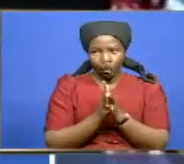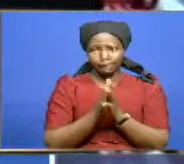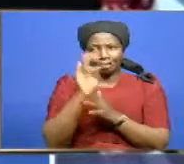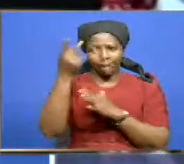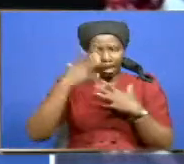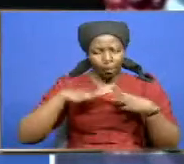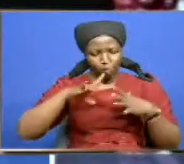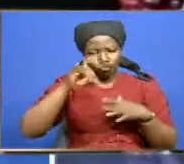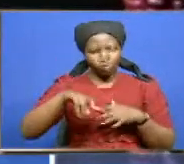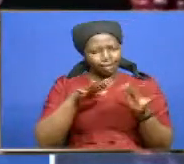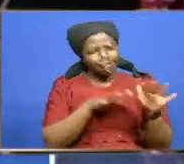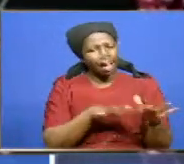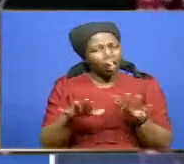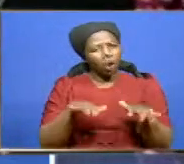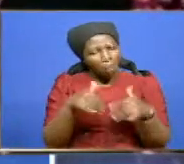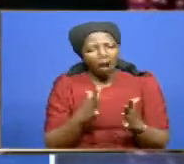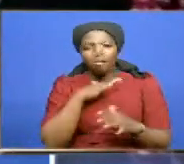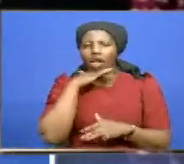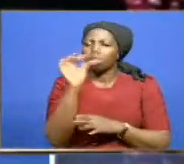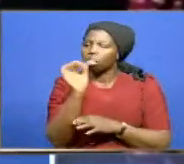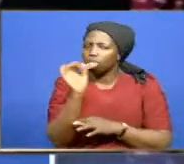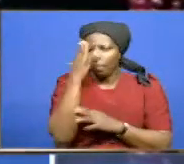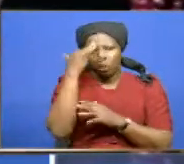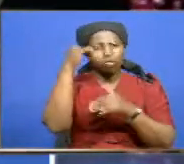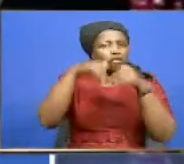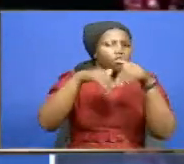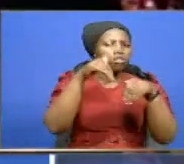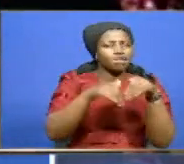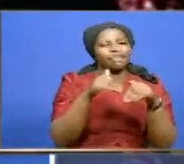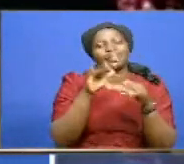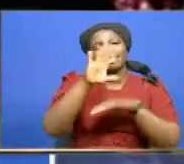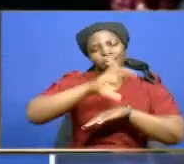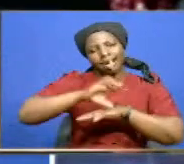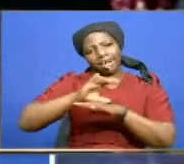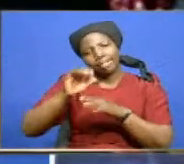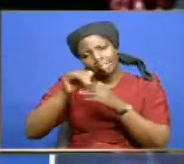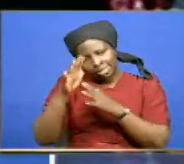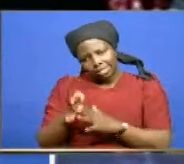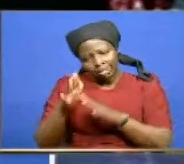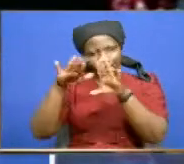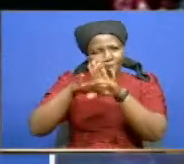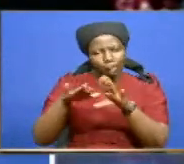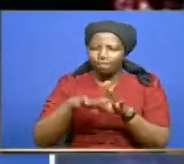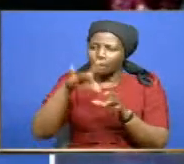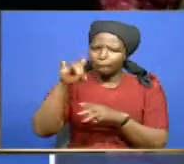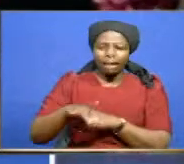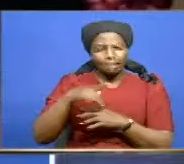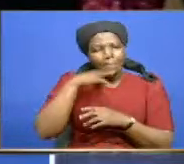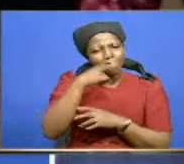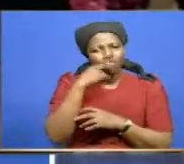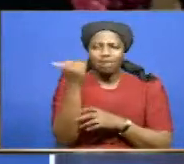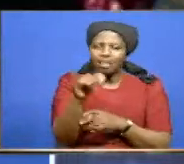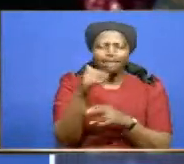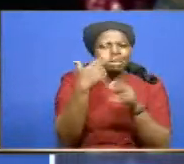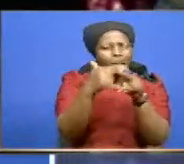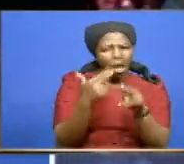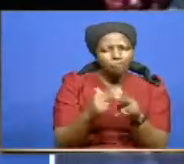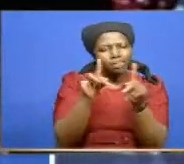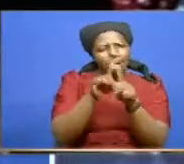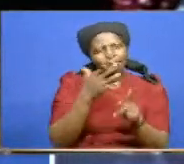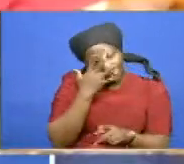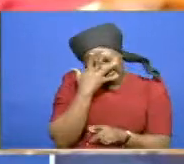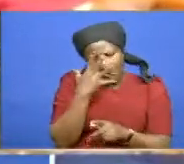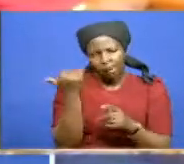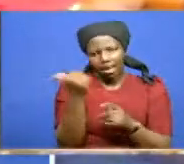of the referendum. The church leaders and the members in our region will name and shame any person who incite violence during